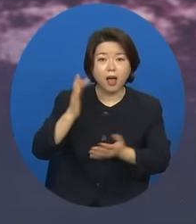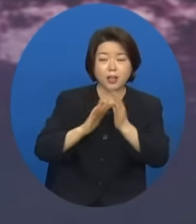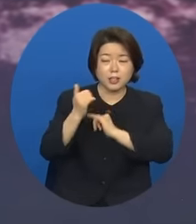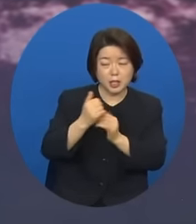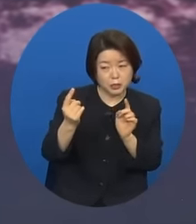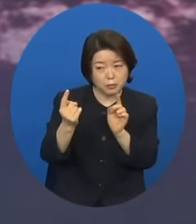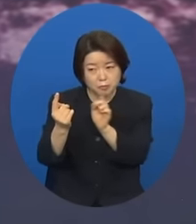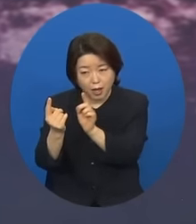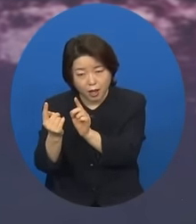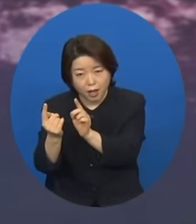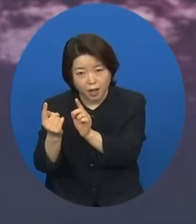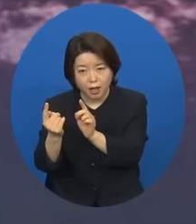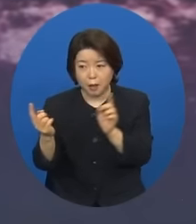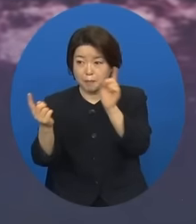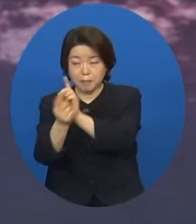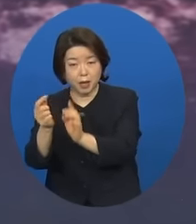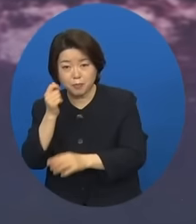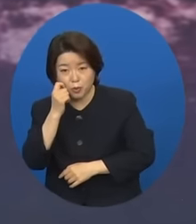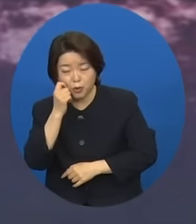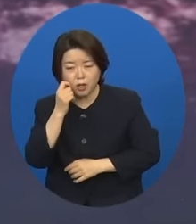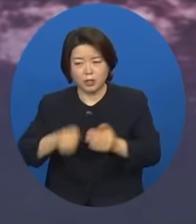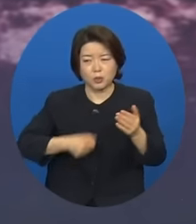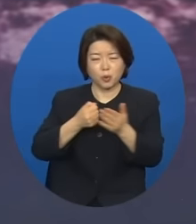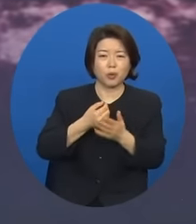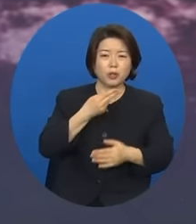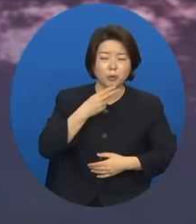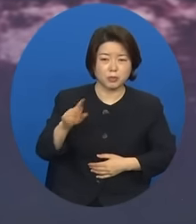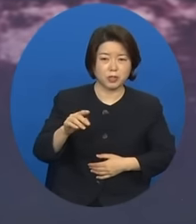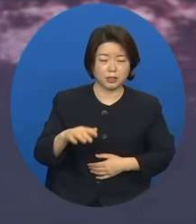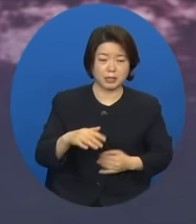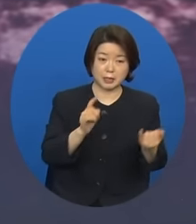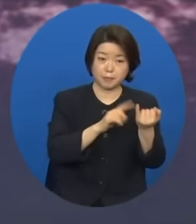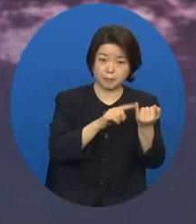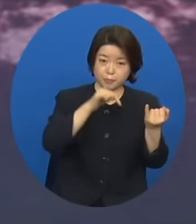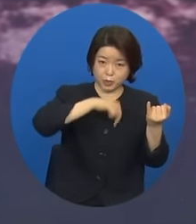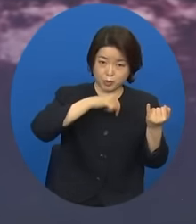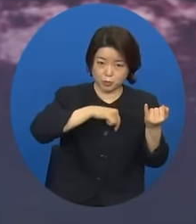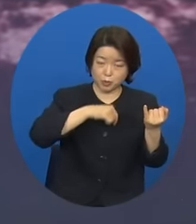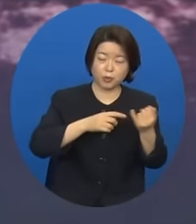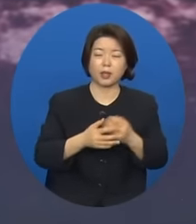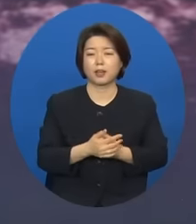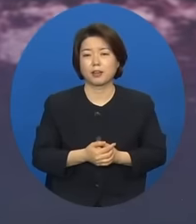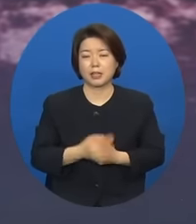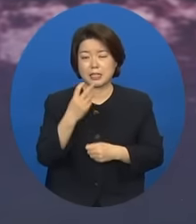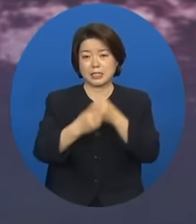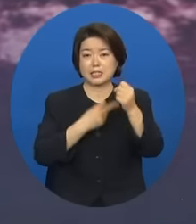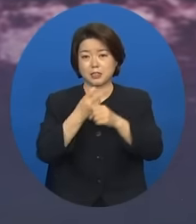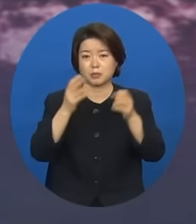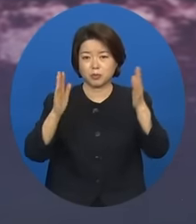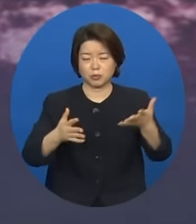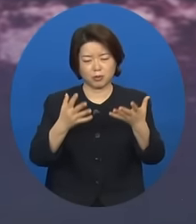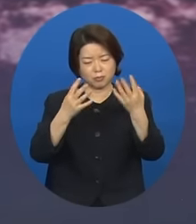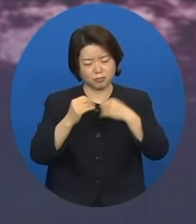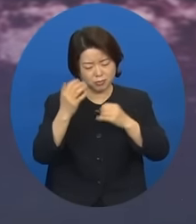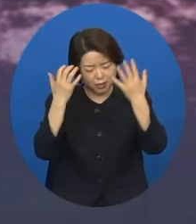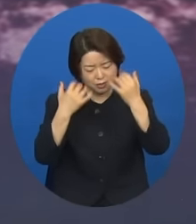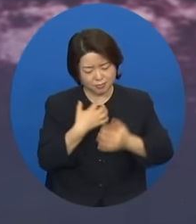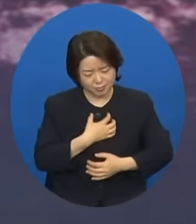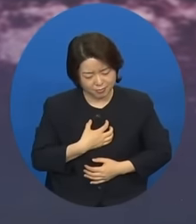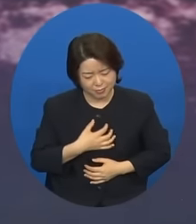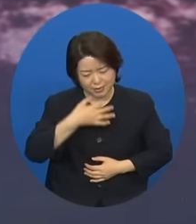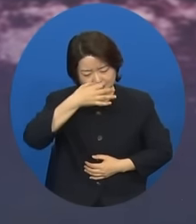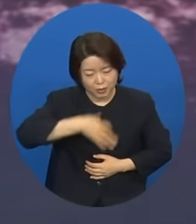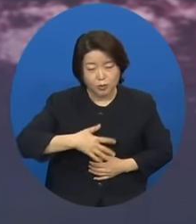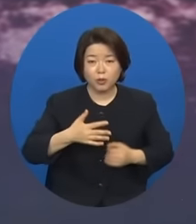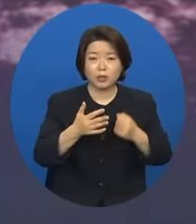참마 만날 수는 없어 그럴 용기는 없어 그런데 그녀 안에 사실이 12년간 수많은 고통과 아픔 때문에 여러분